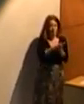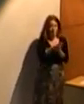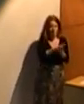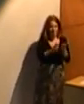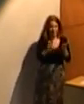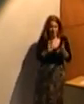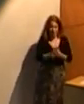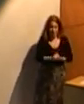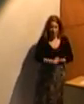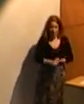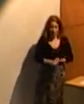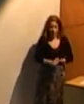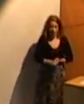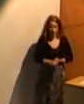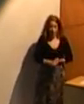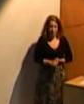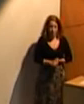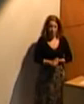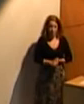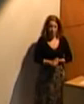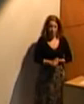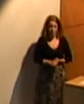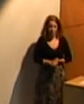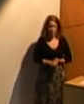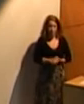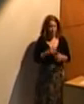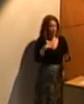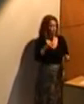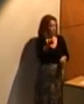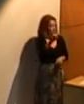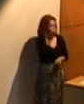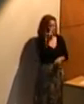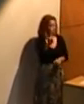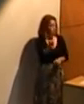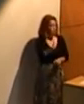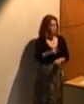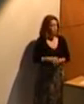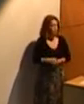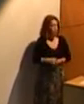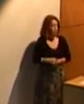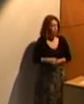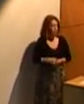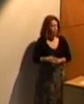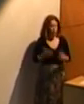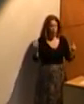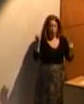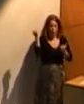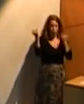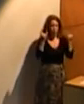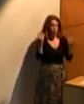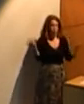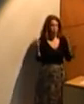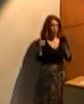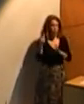tomber voilà moi j'ai une question vous posez mettons que damon ce que dans cinq ans dix bombes